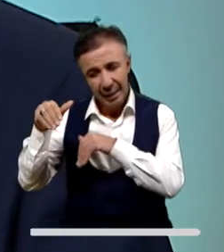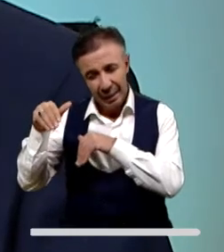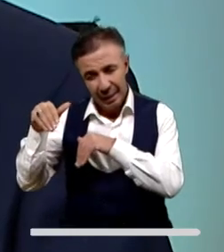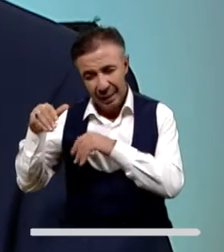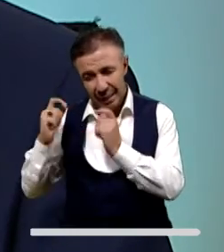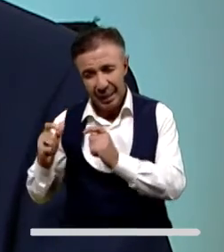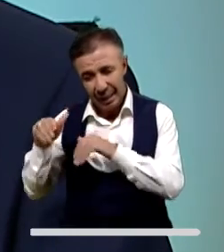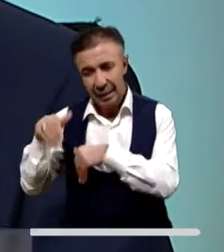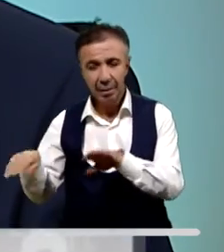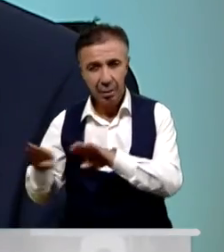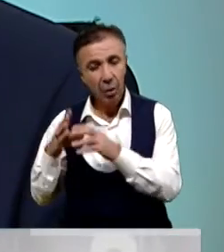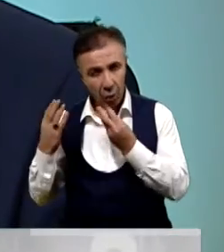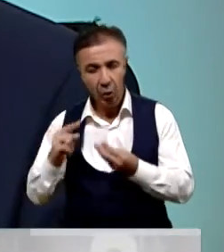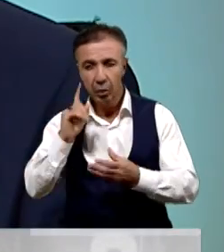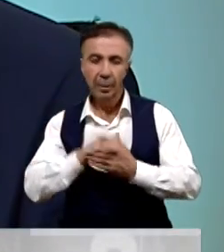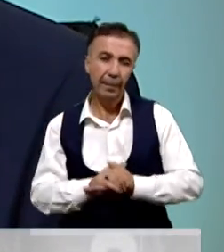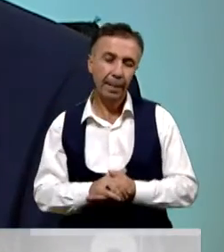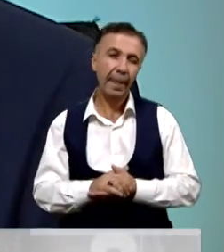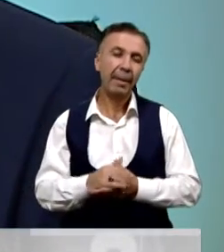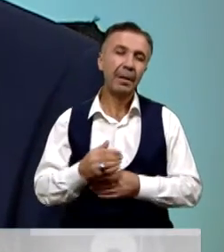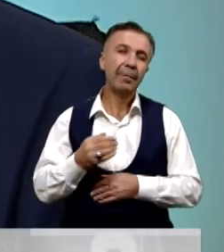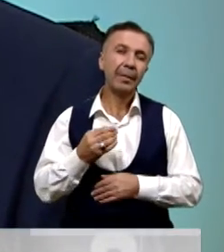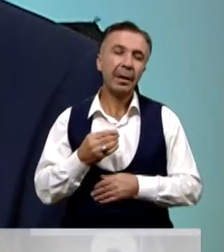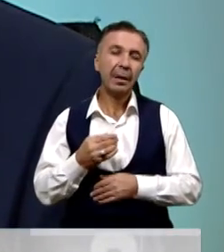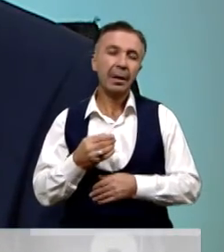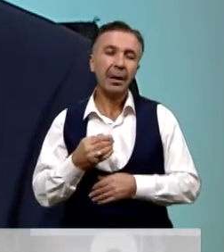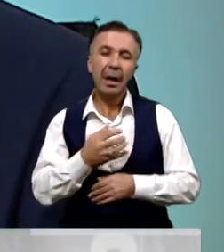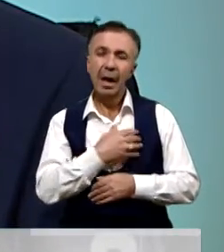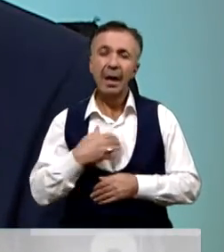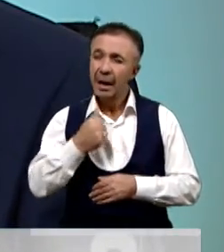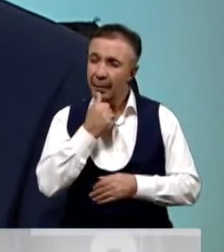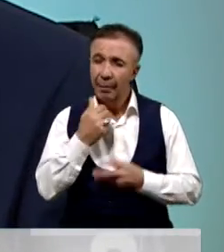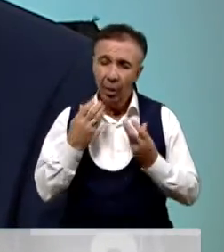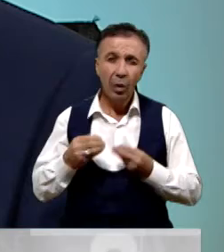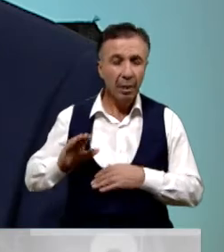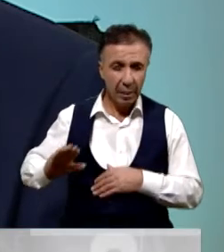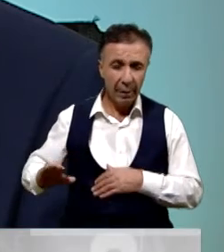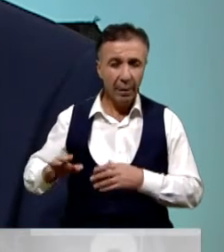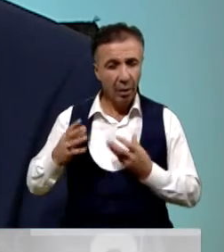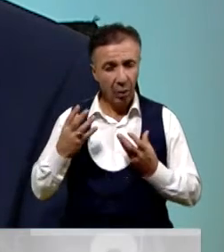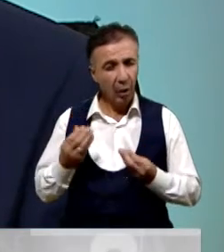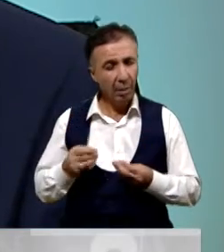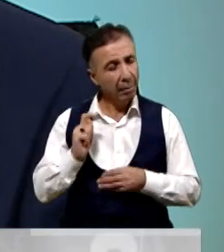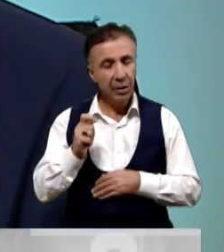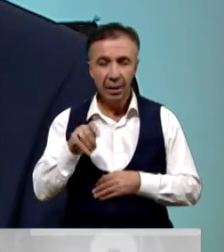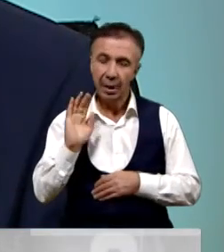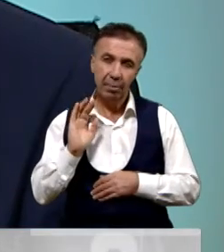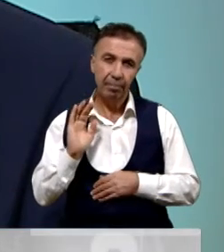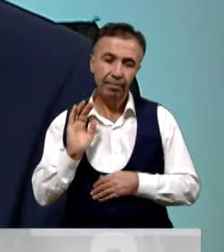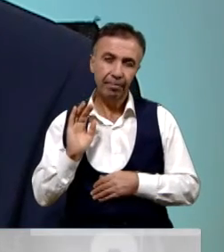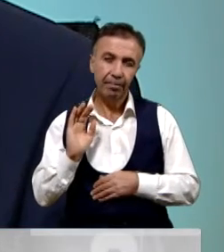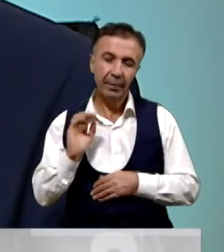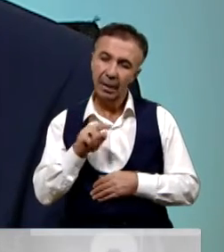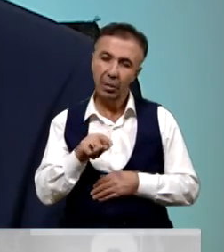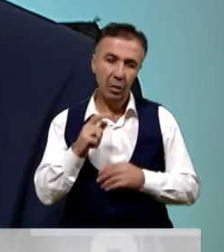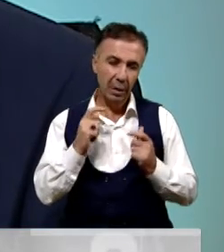Yani karı koca olmak evlat anne baba olmak diye bir şartı yok yani yeter